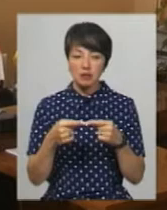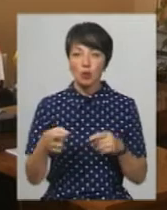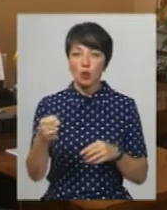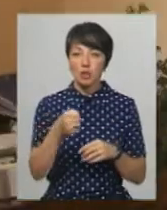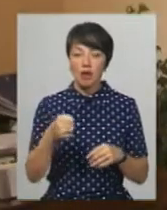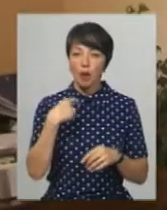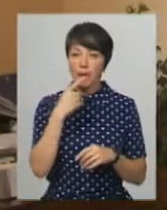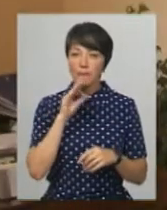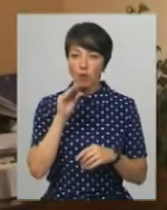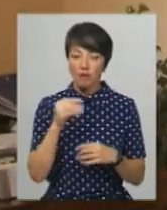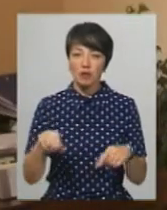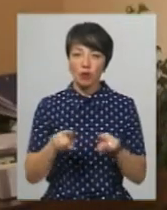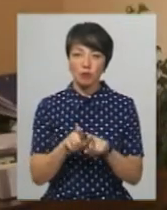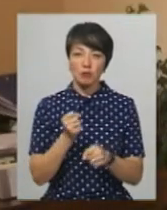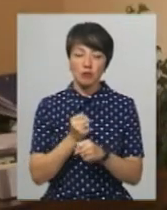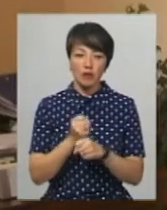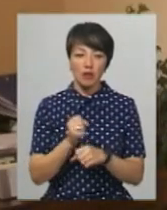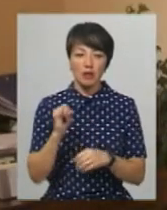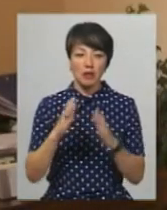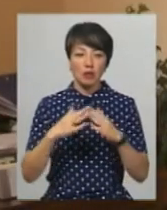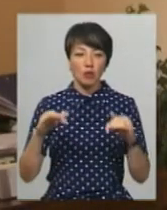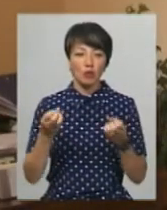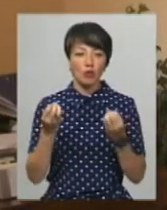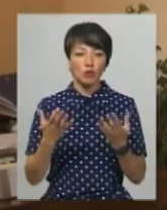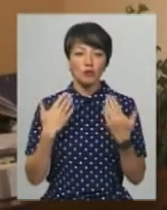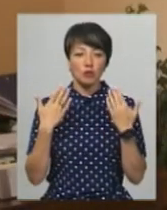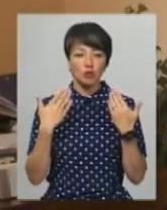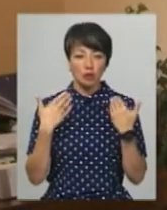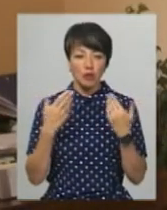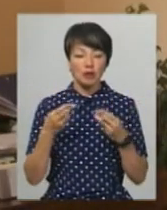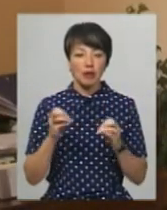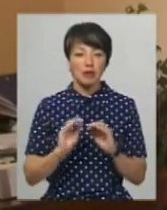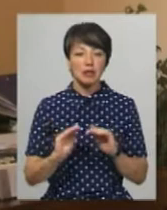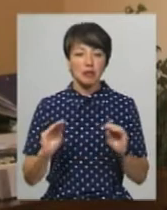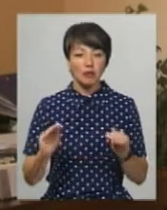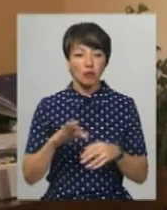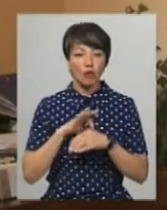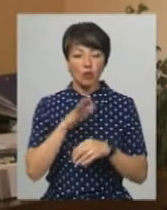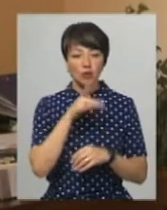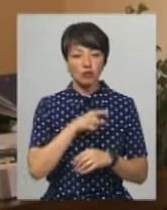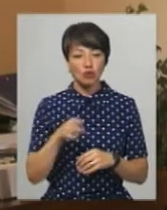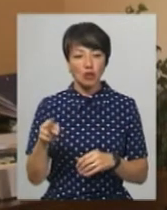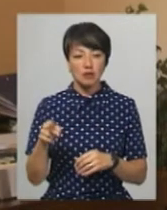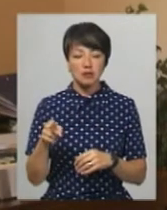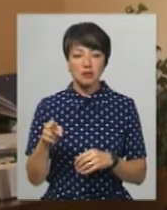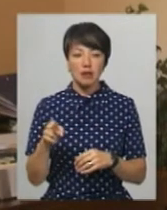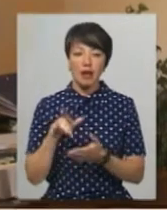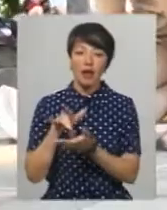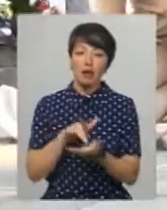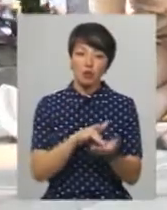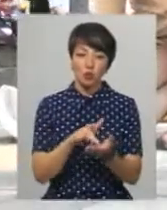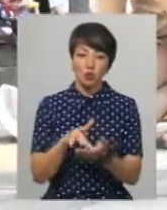носіями мови. Також функціонували і табори просто відпочинкові, де діти проводили час шляхом